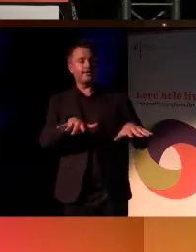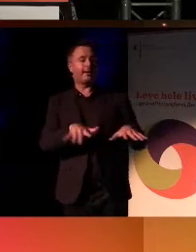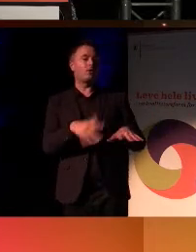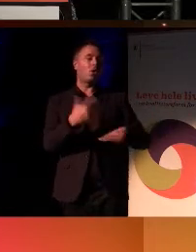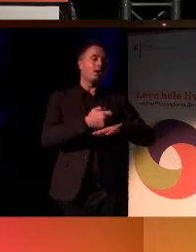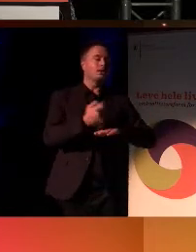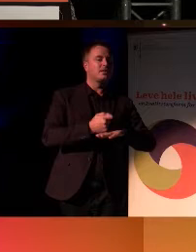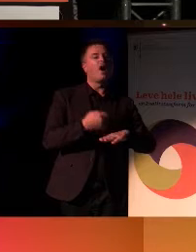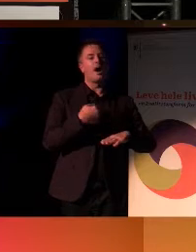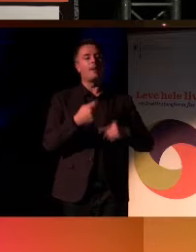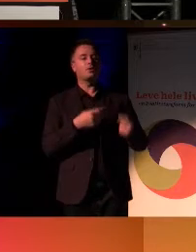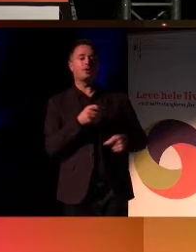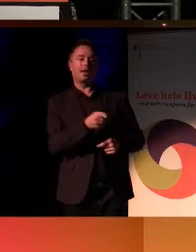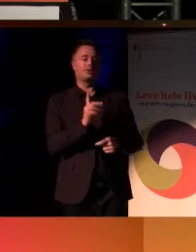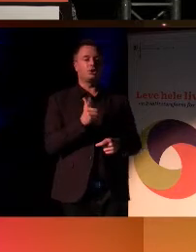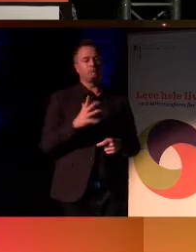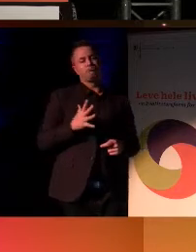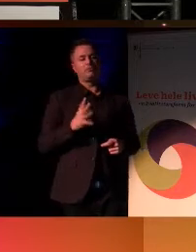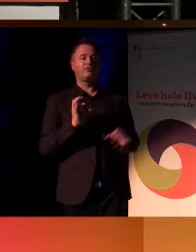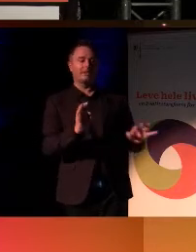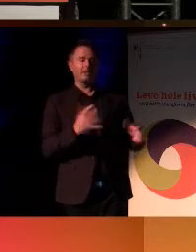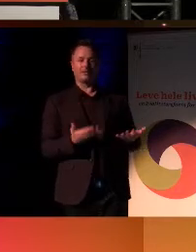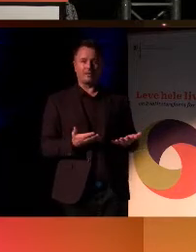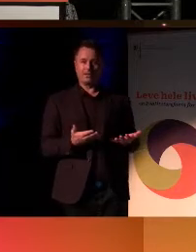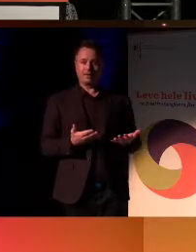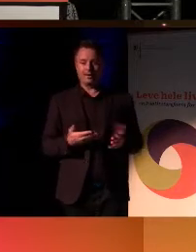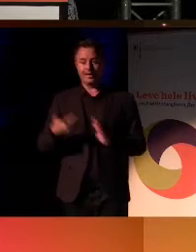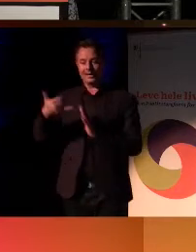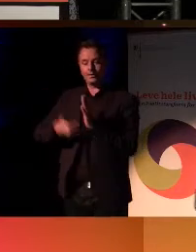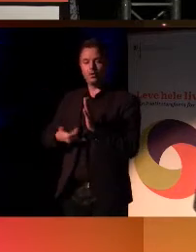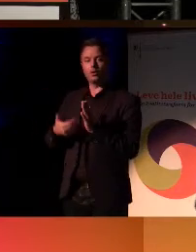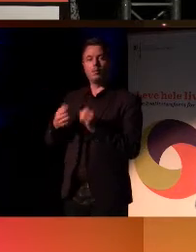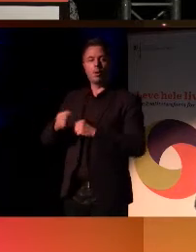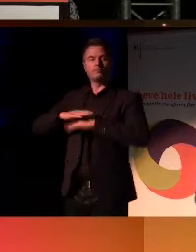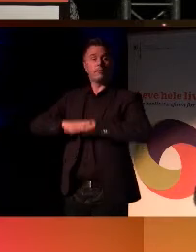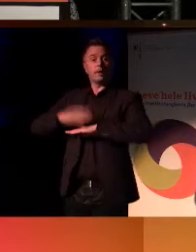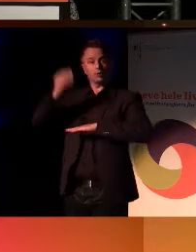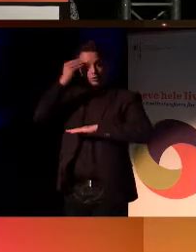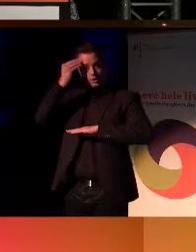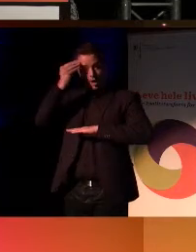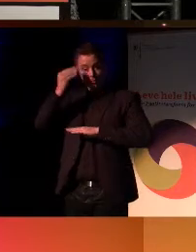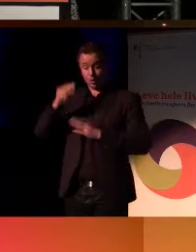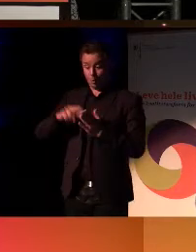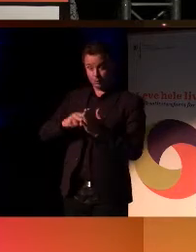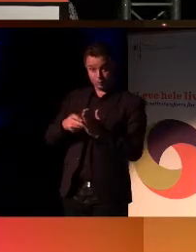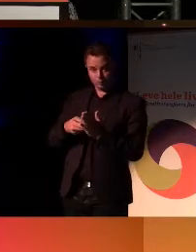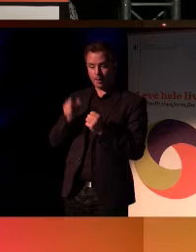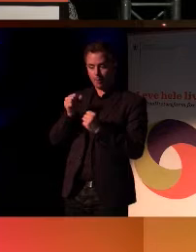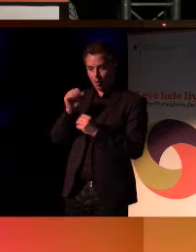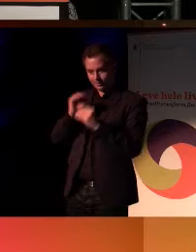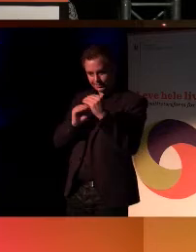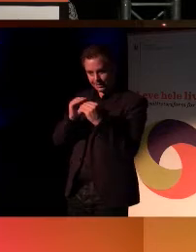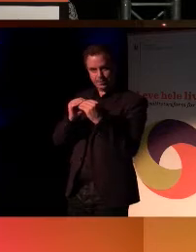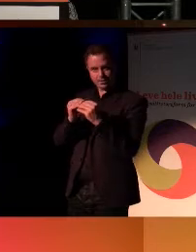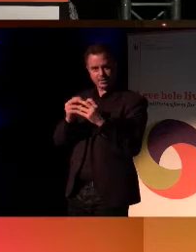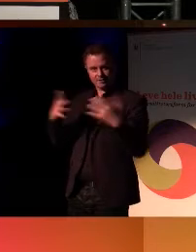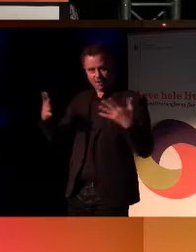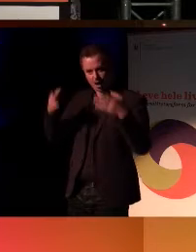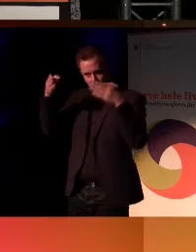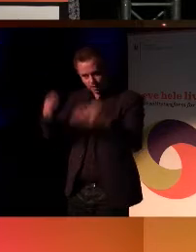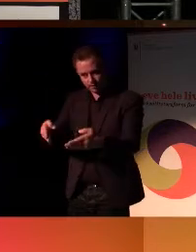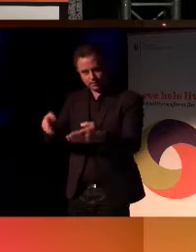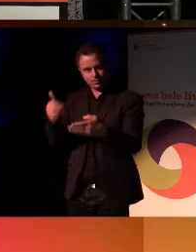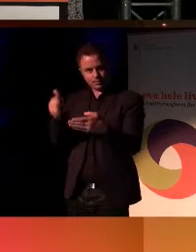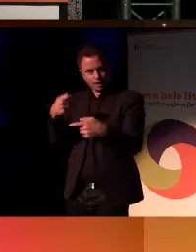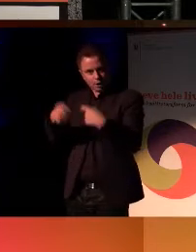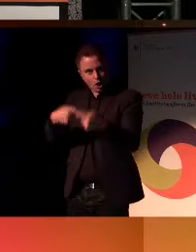være kunnskapsbasert, og metoden du bruker skal være det. Det skal passe på det tema som det skal drives opplæring i.